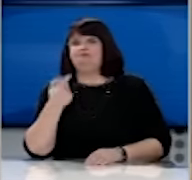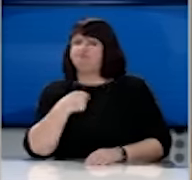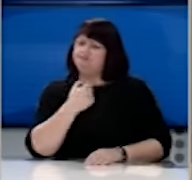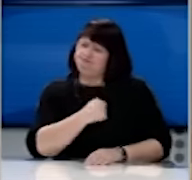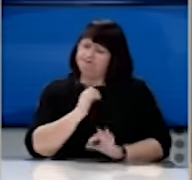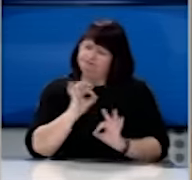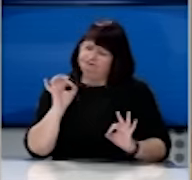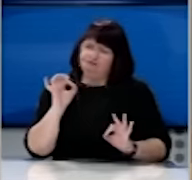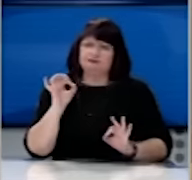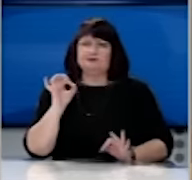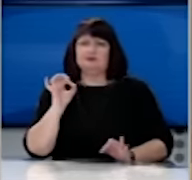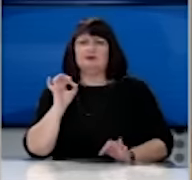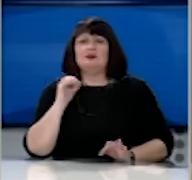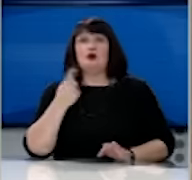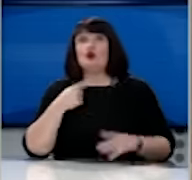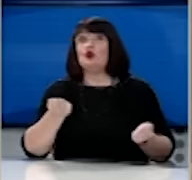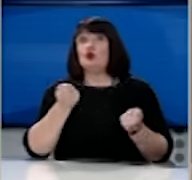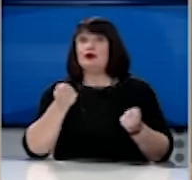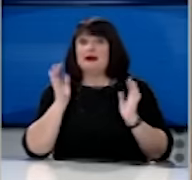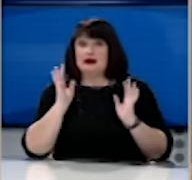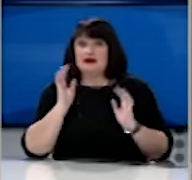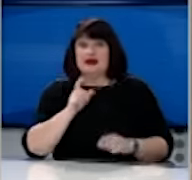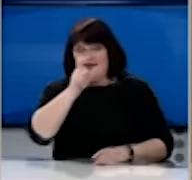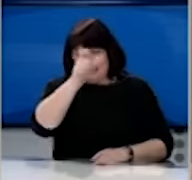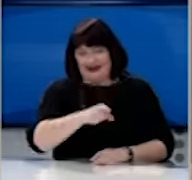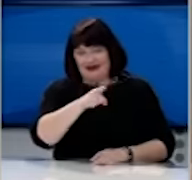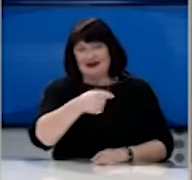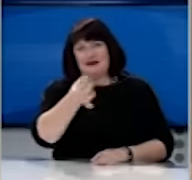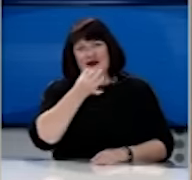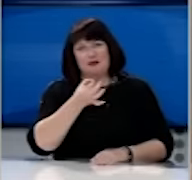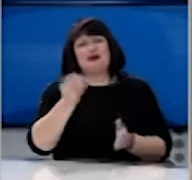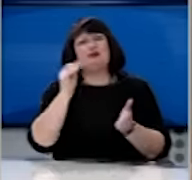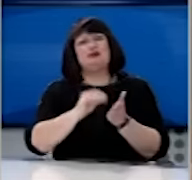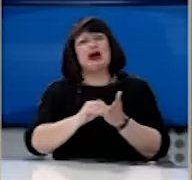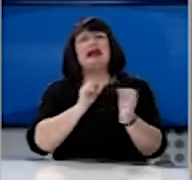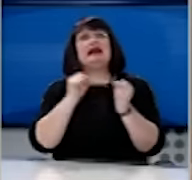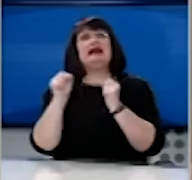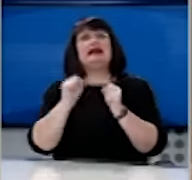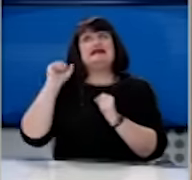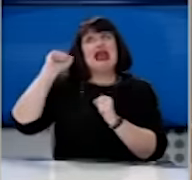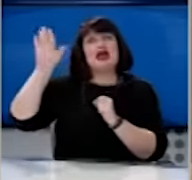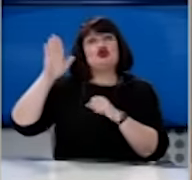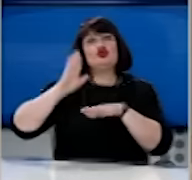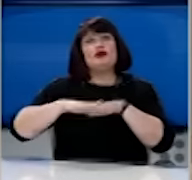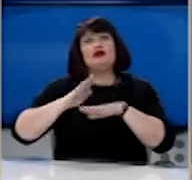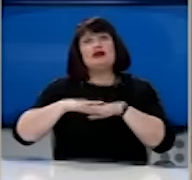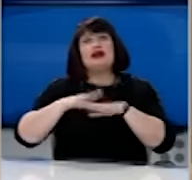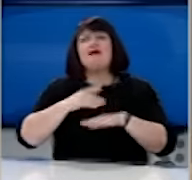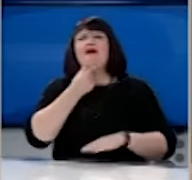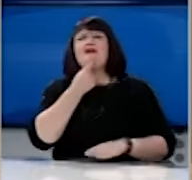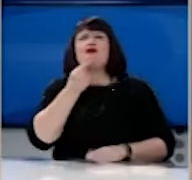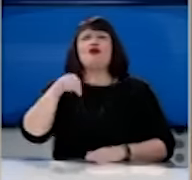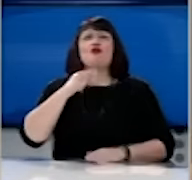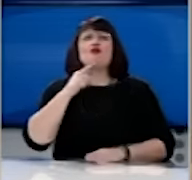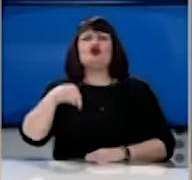βέβαιοι πως όταν συμβεί αυτό, εσείς πάλι θα μιλάτε για εισαγόμενη κρίση με την ίδια ευκολία που τώρα